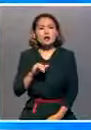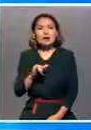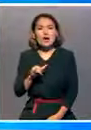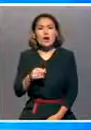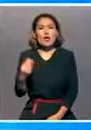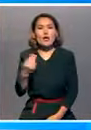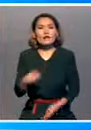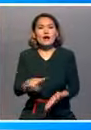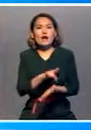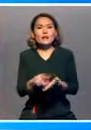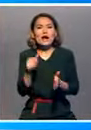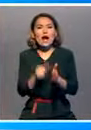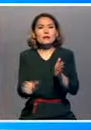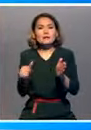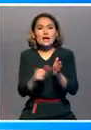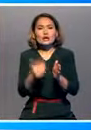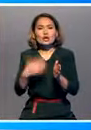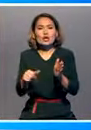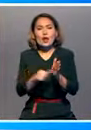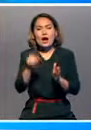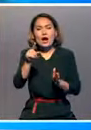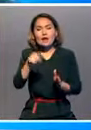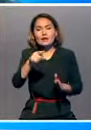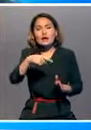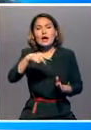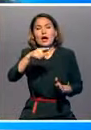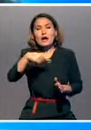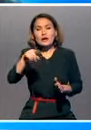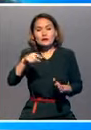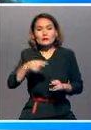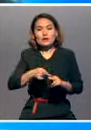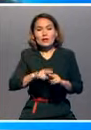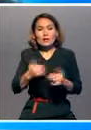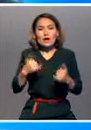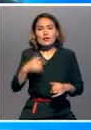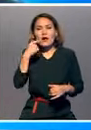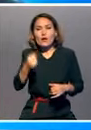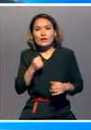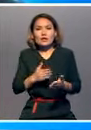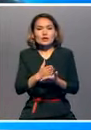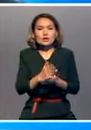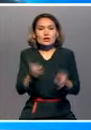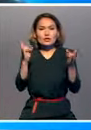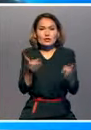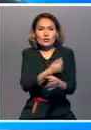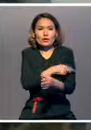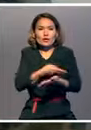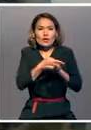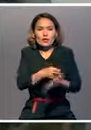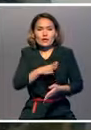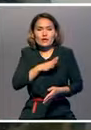Ақтау қаласындағы 66-56 әскери бөлімінің сарбазы оқтан жараланды. Биыл күзде Жамбыл облысынан шақыртылған сарбаз тәртіппен